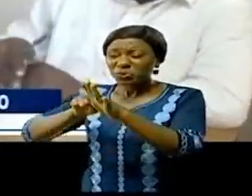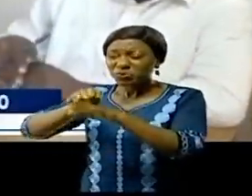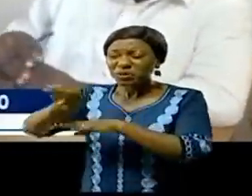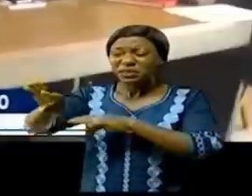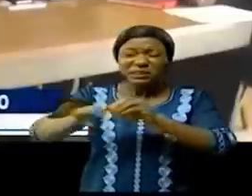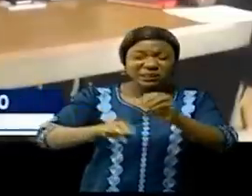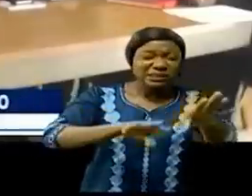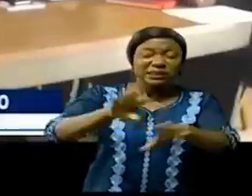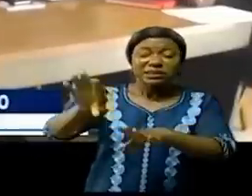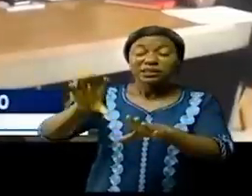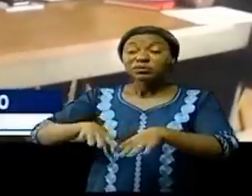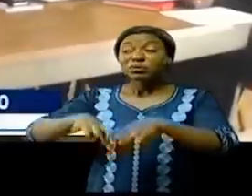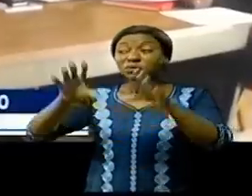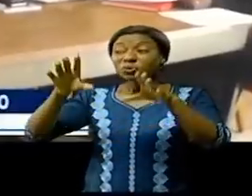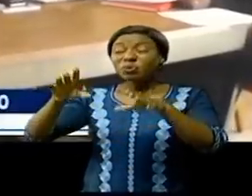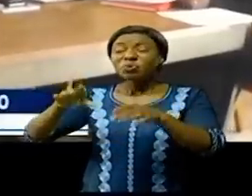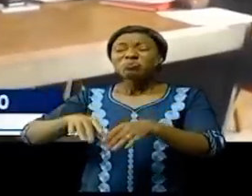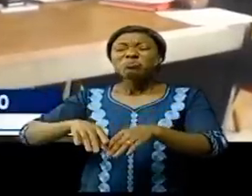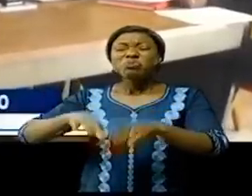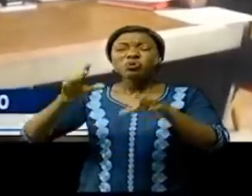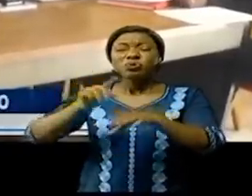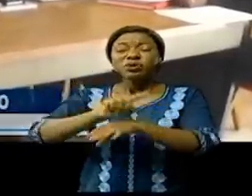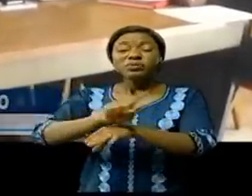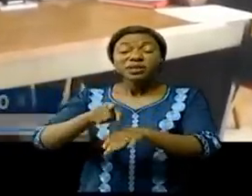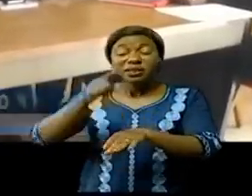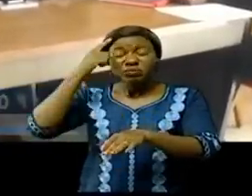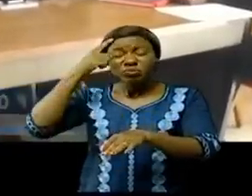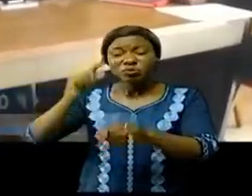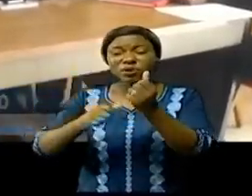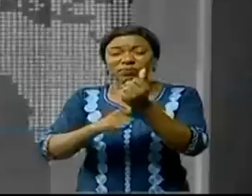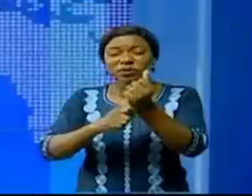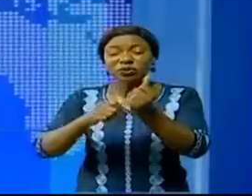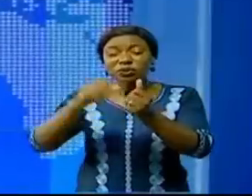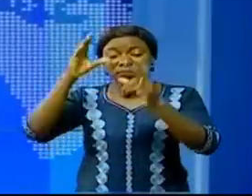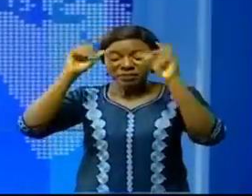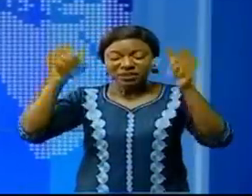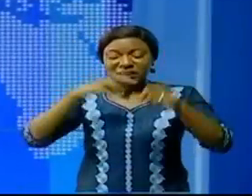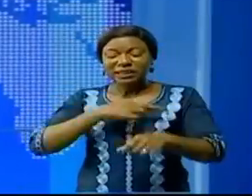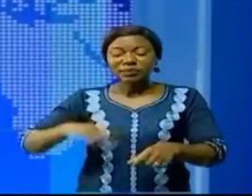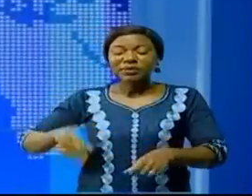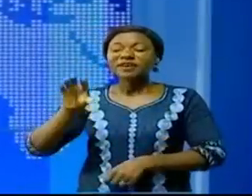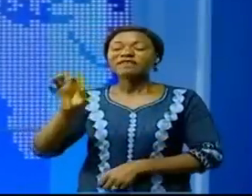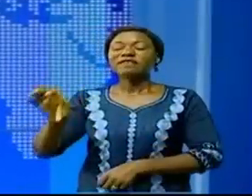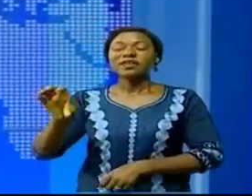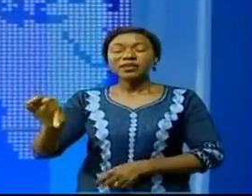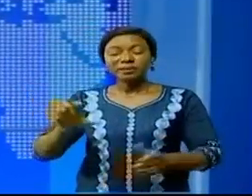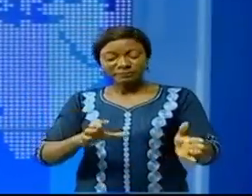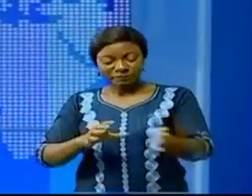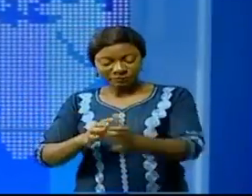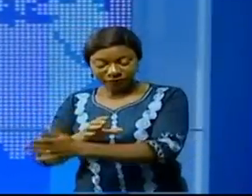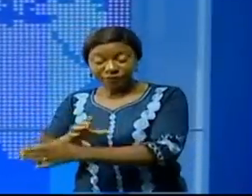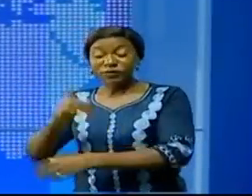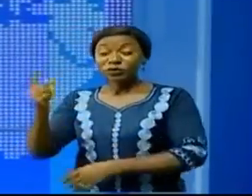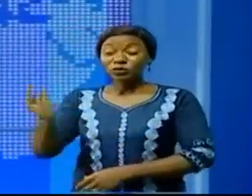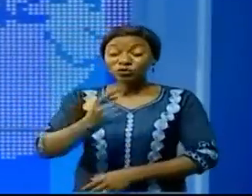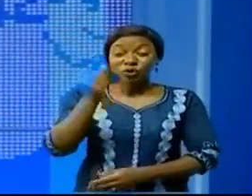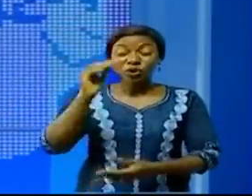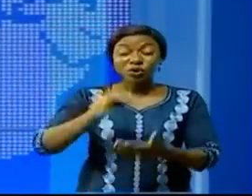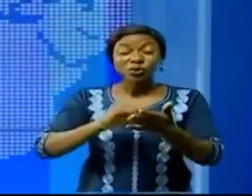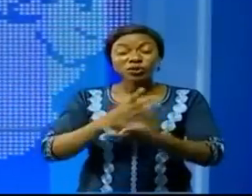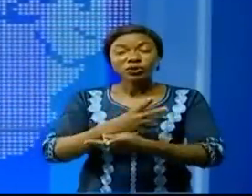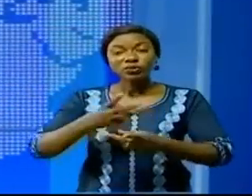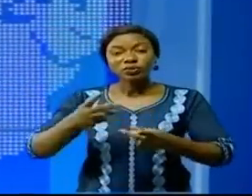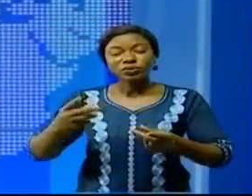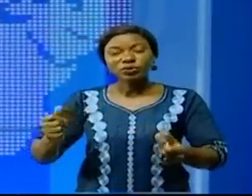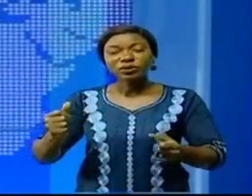consacré plus de minutes sur la personne du chef de l'État. Toujours en actualité, les solutions